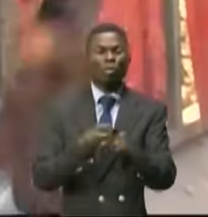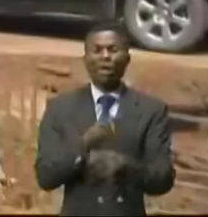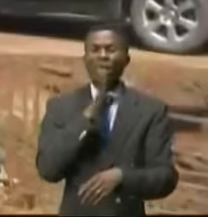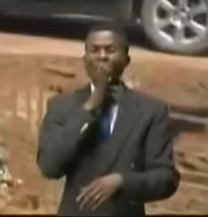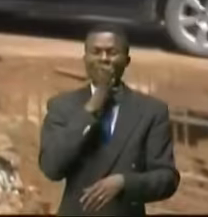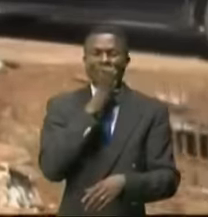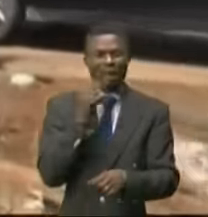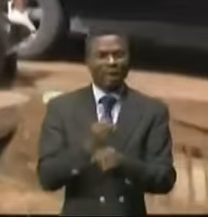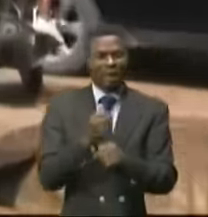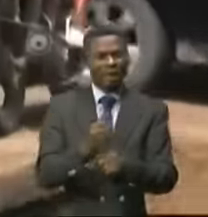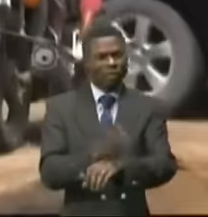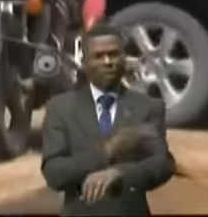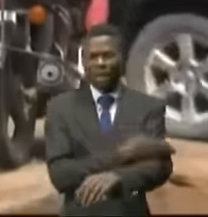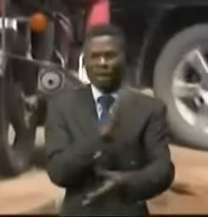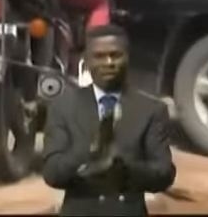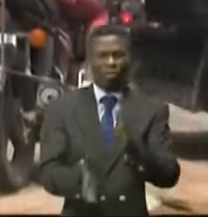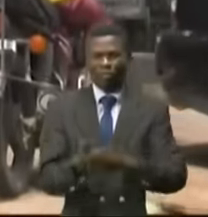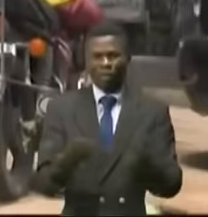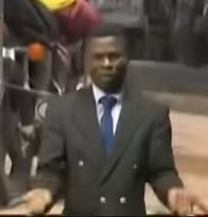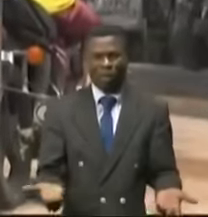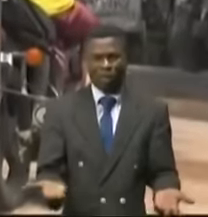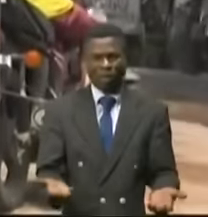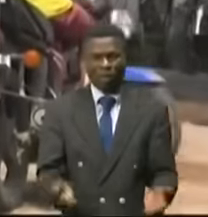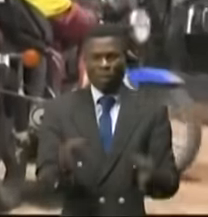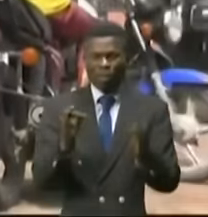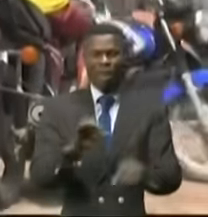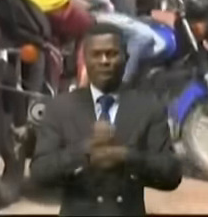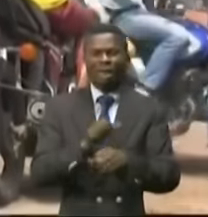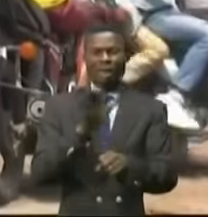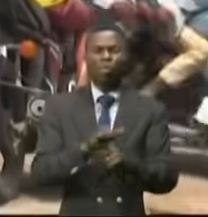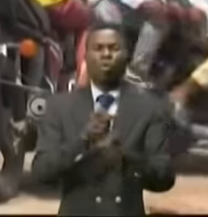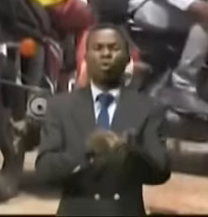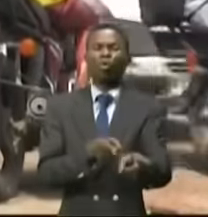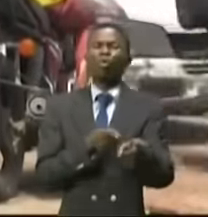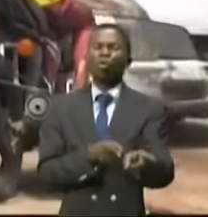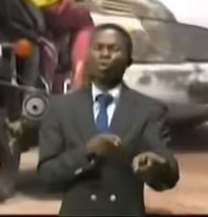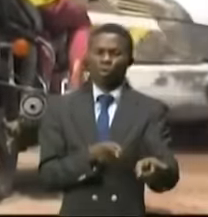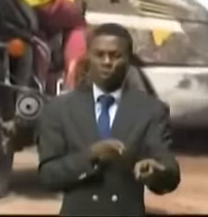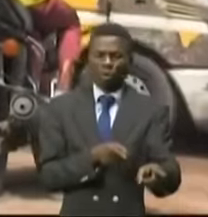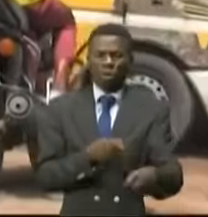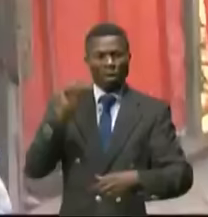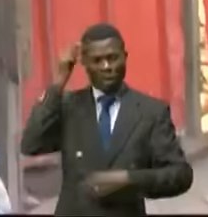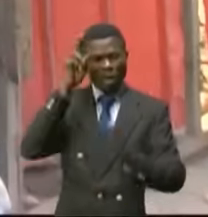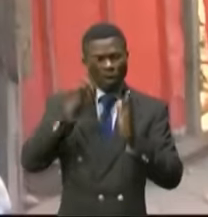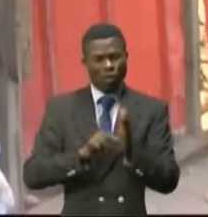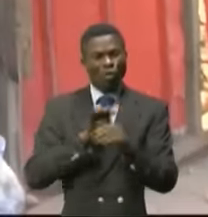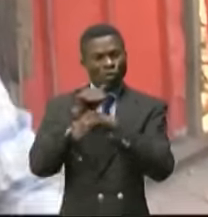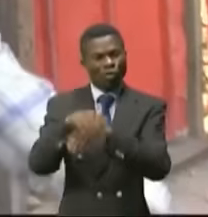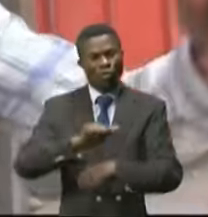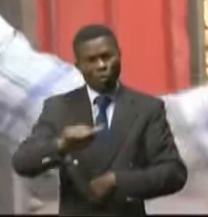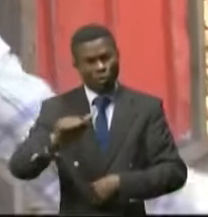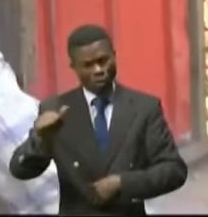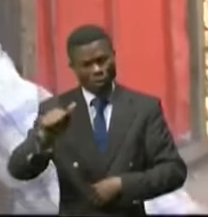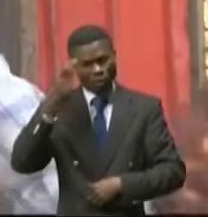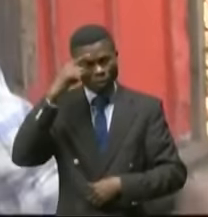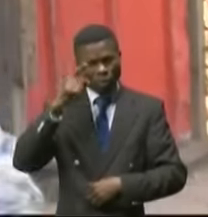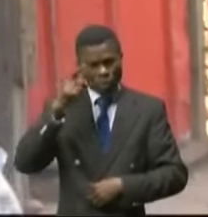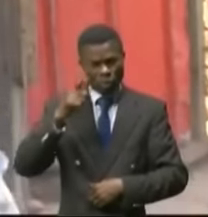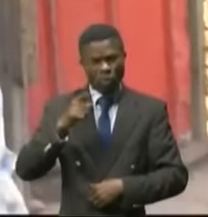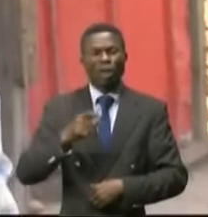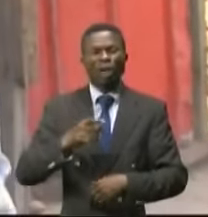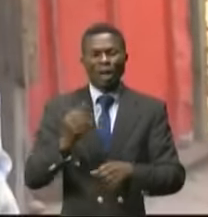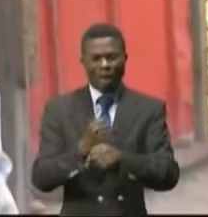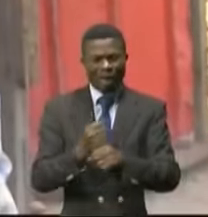rien. Les travaux traînent et occasionnent les embouteillages. Que le gouvernement s'implique pour la